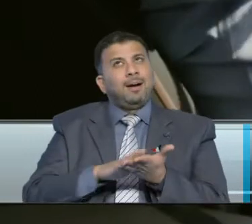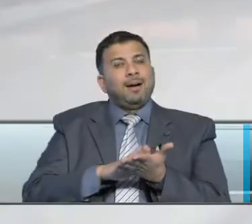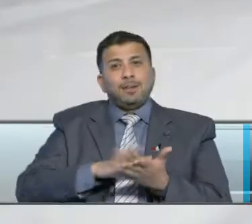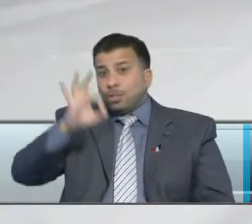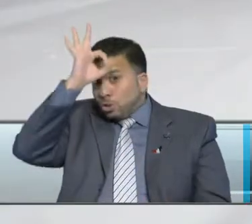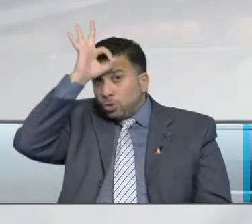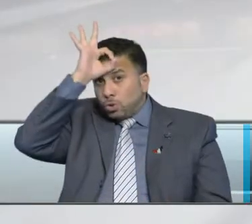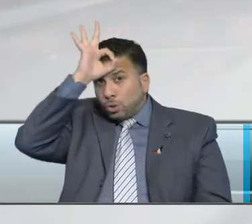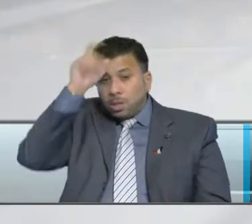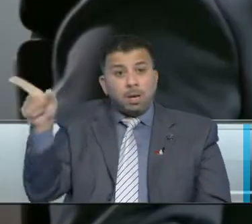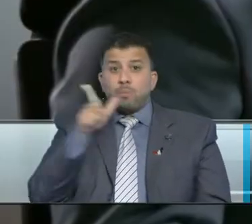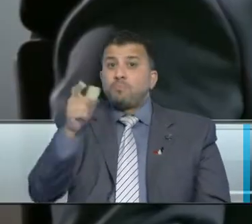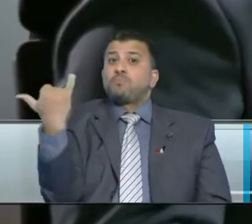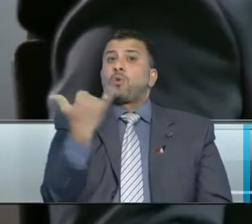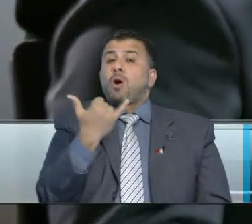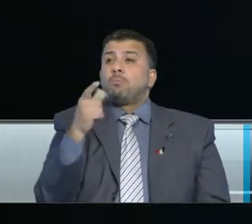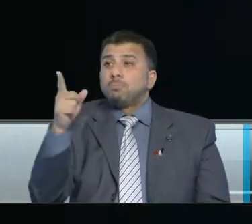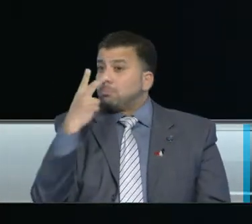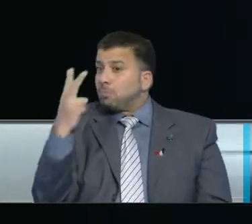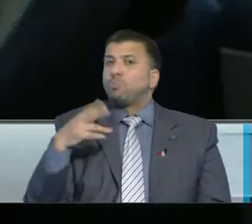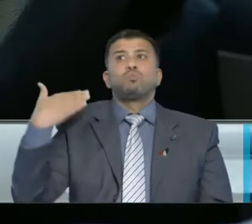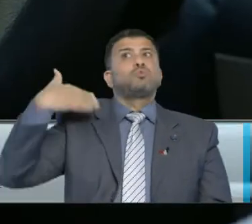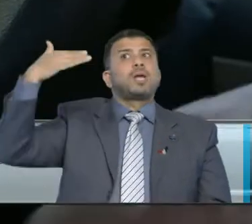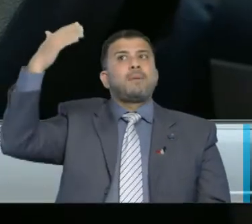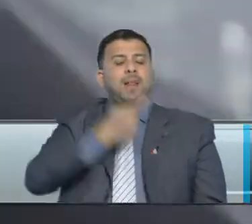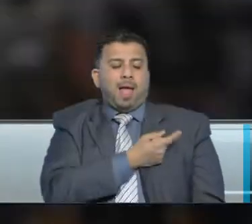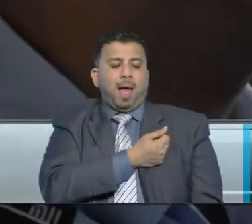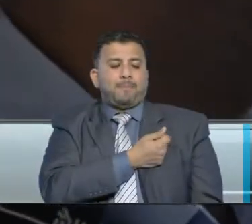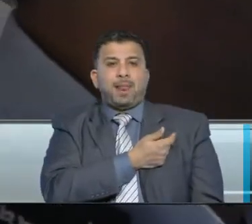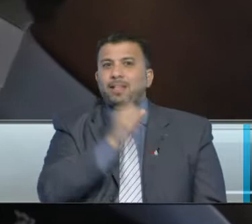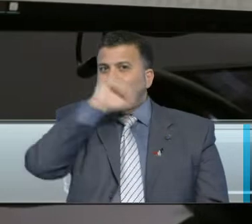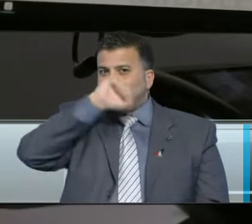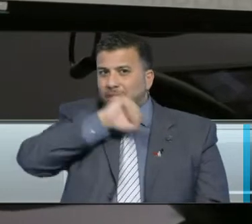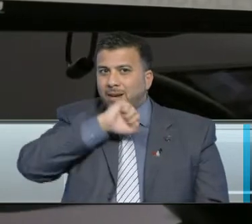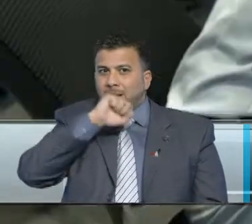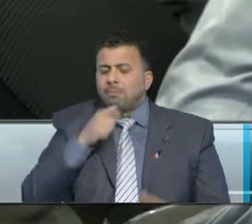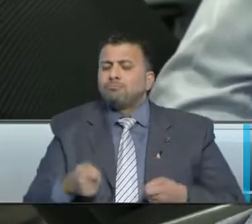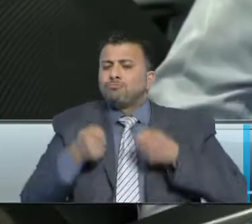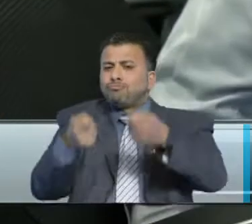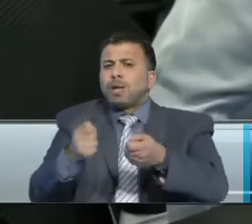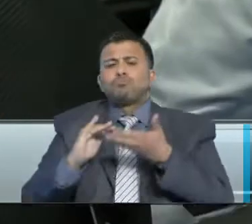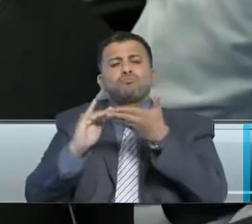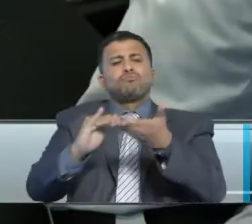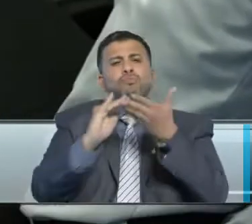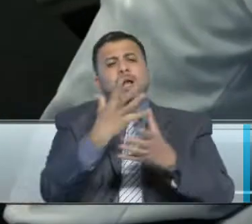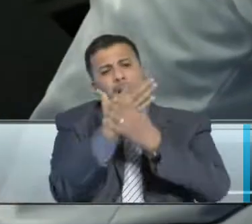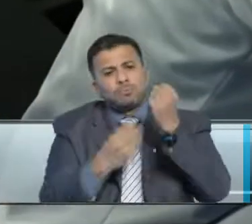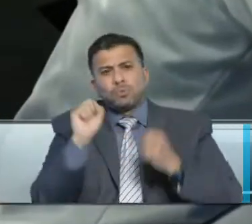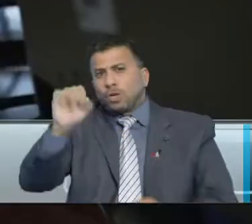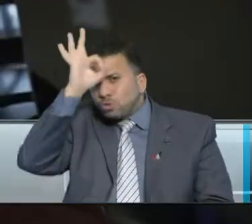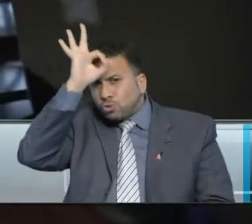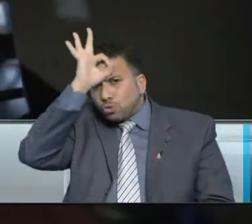الشرطي دوره البارز في استشراف مستقبل الحالة الأمنية في الإمارة، ومسيرة عطاء قدمها أبناء القطاع